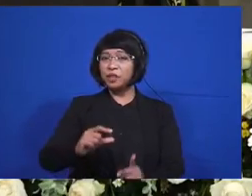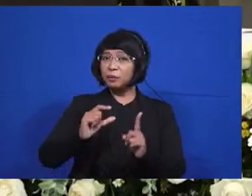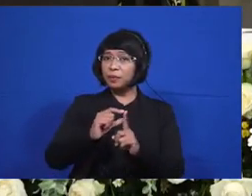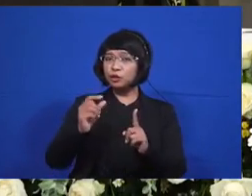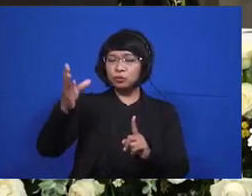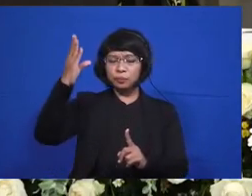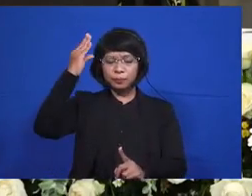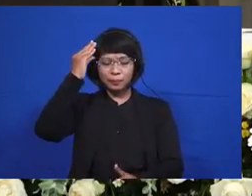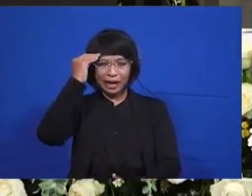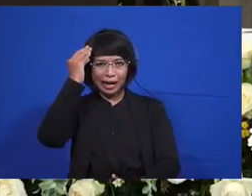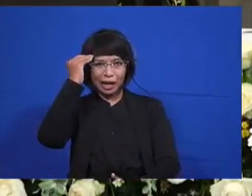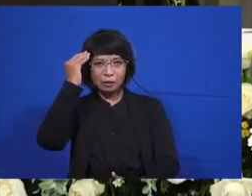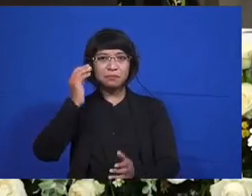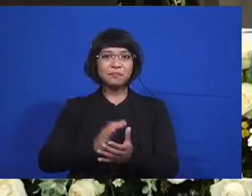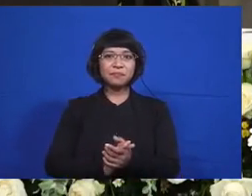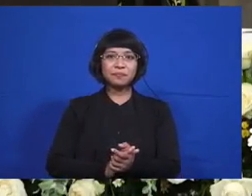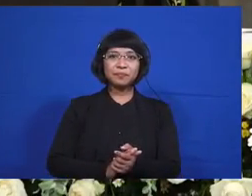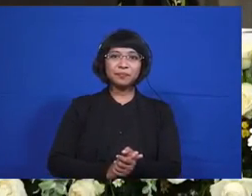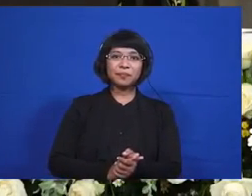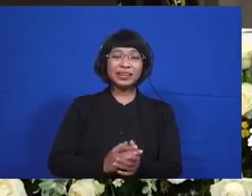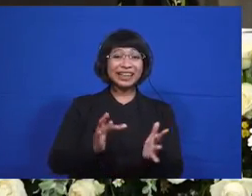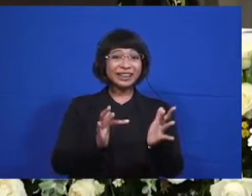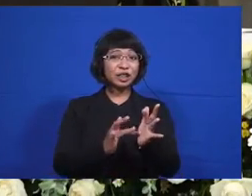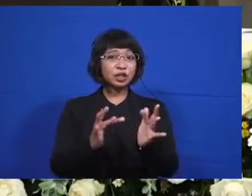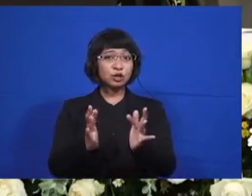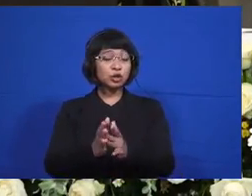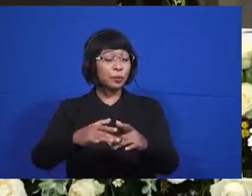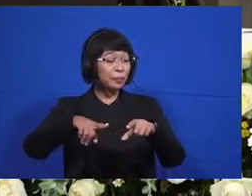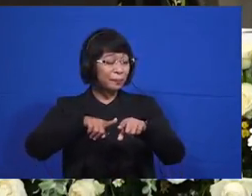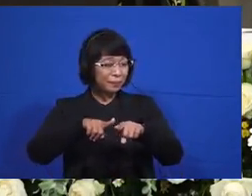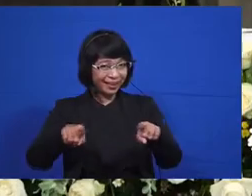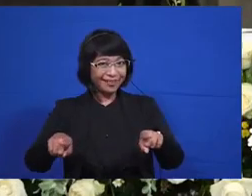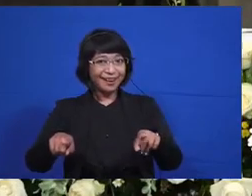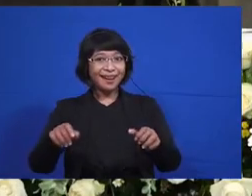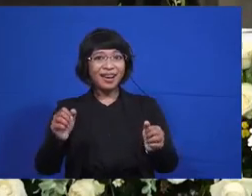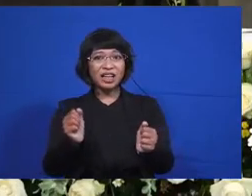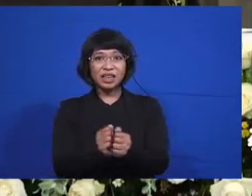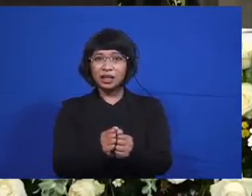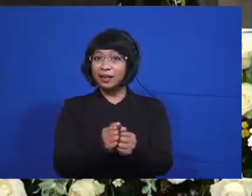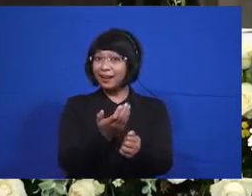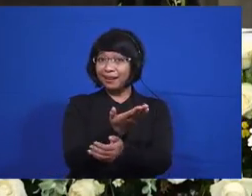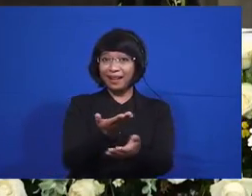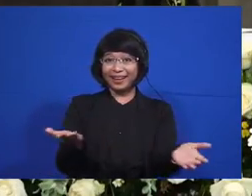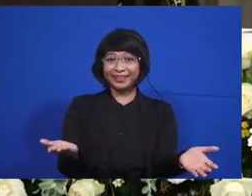pemahaman, dan pengenalan akan Yesus yang berbeda dari orang yang lain. Yang lain mengatakan, engkau adalah